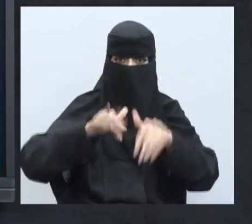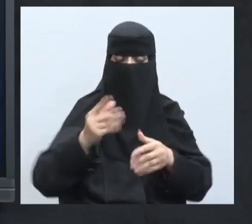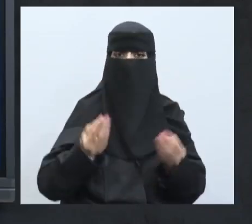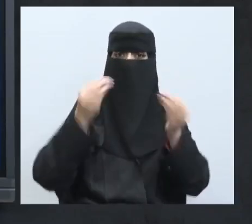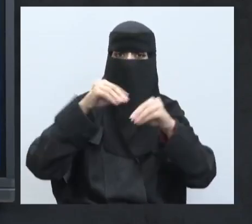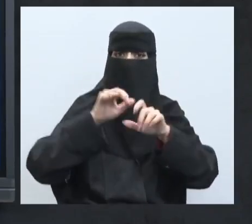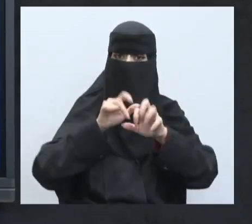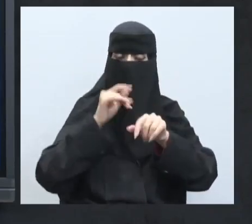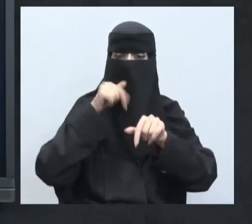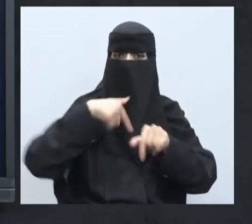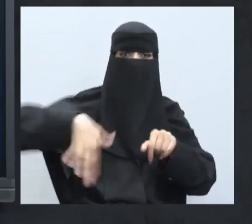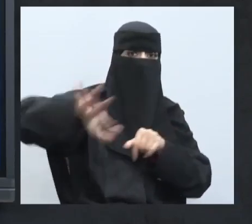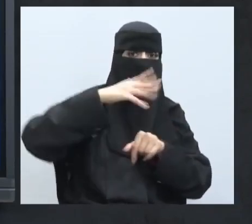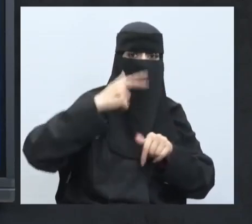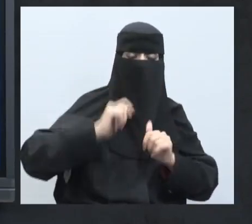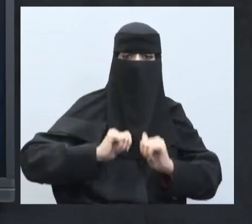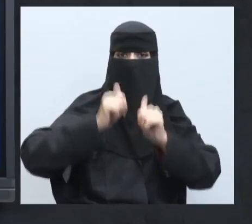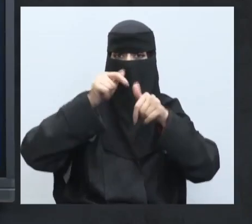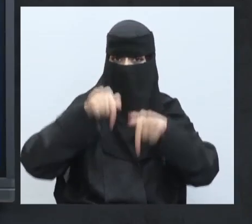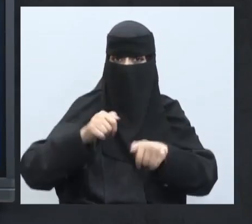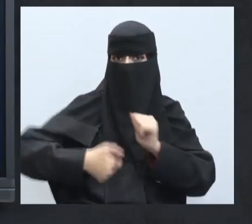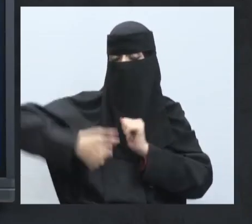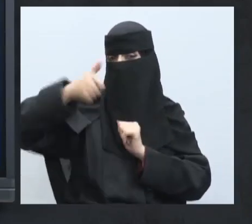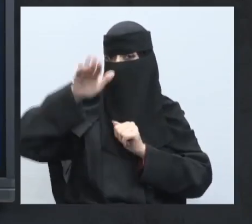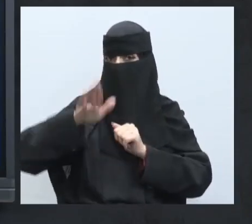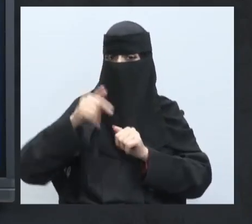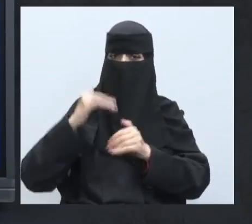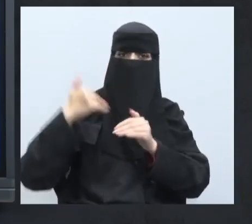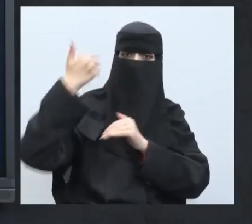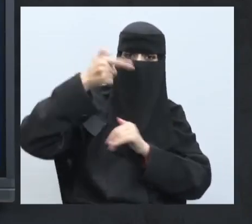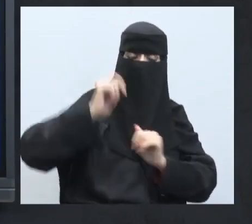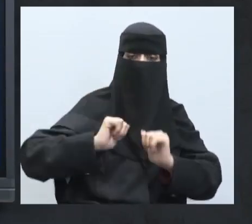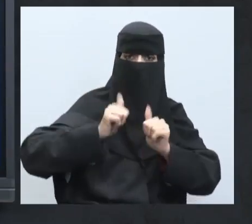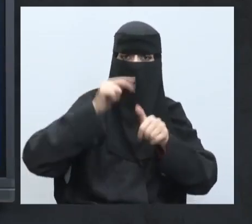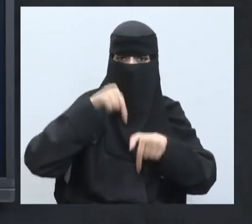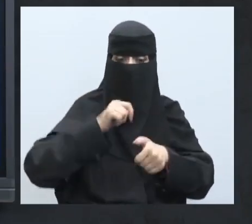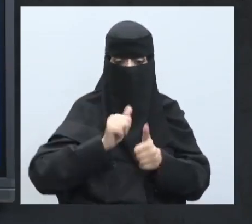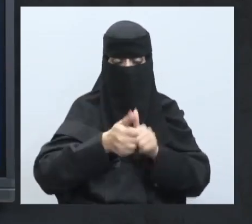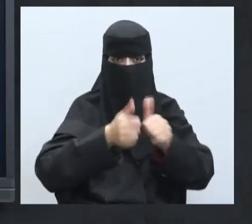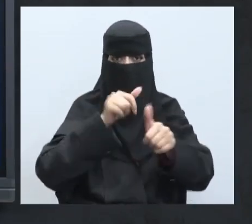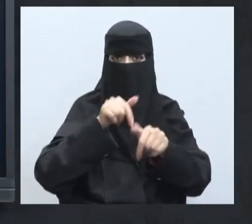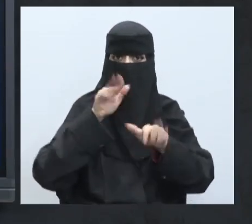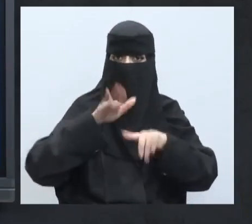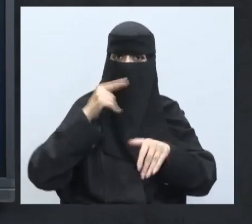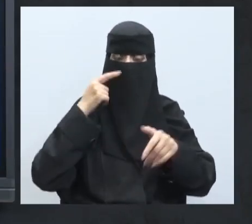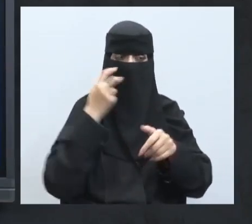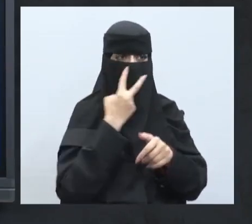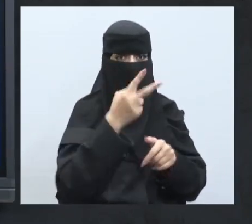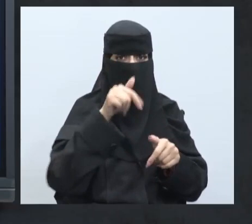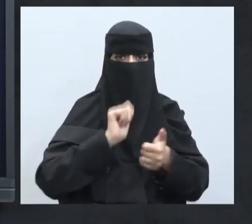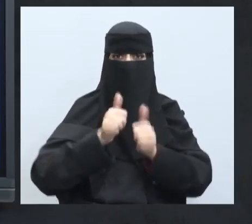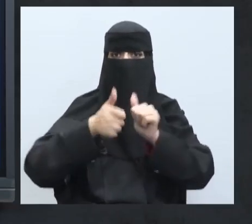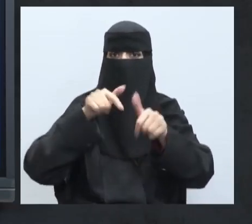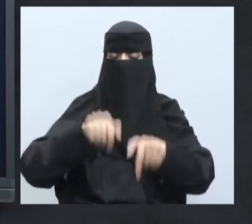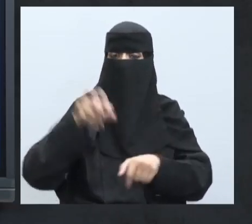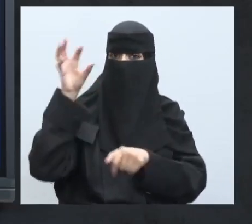تقنيه الجميع لديه مقومات للنجاح وبالتالي يستطيع ان ينافس ولذلك نشاهد المنافسه